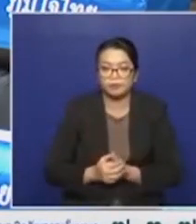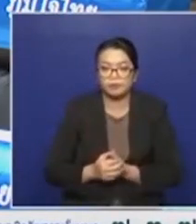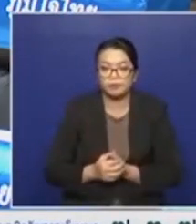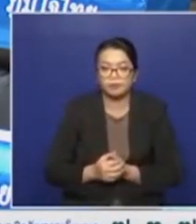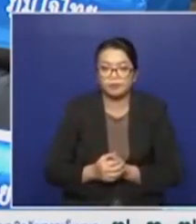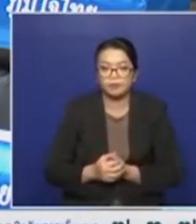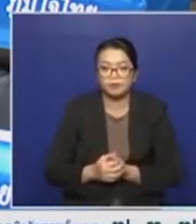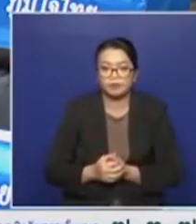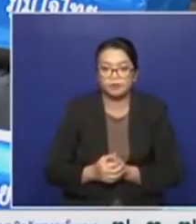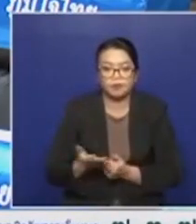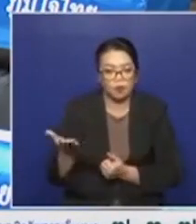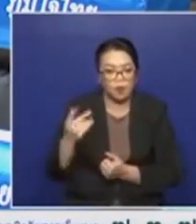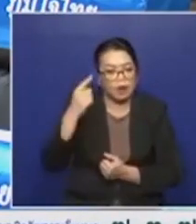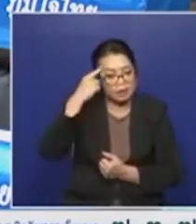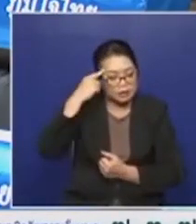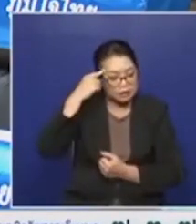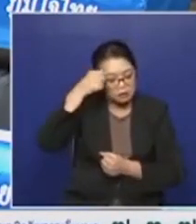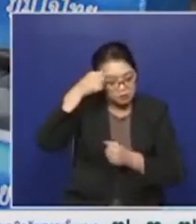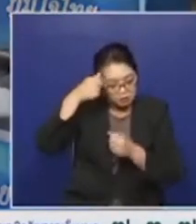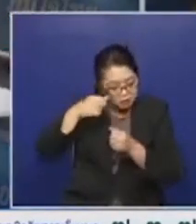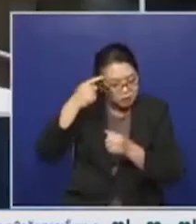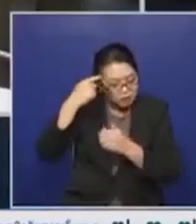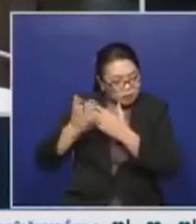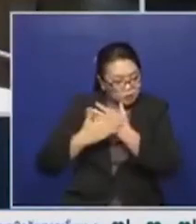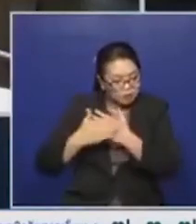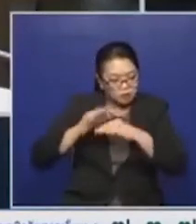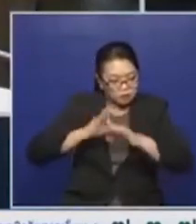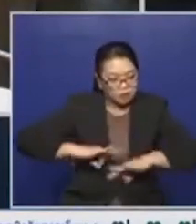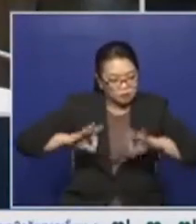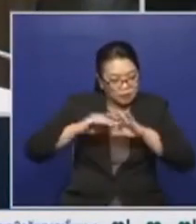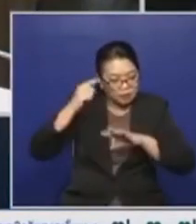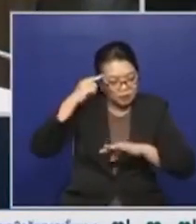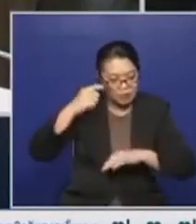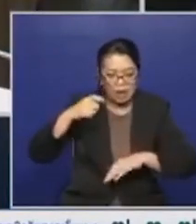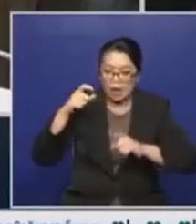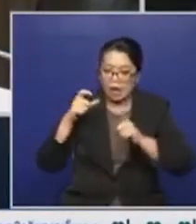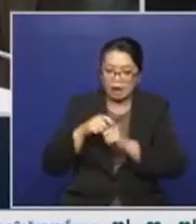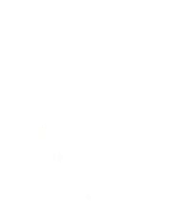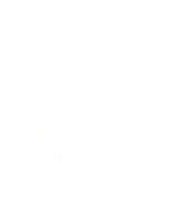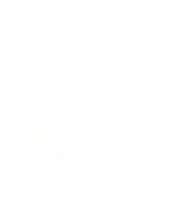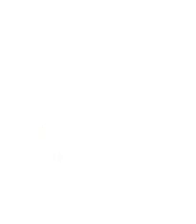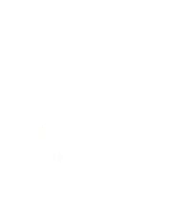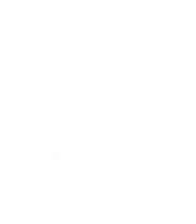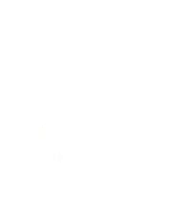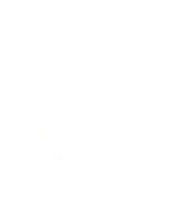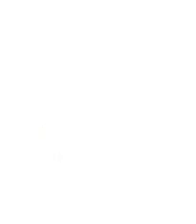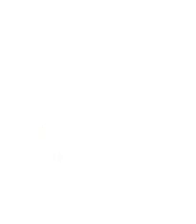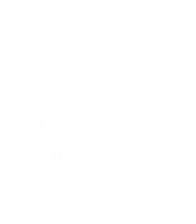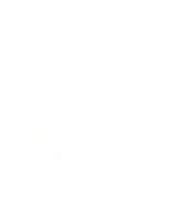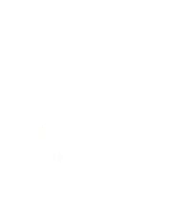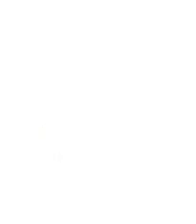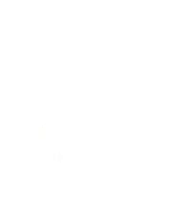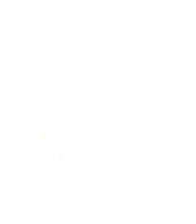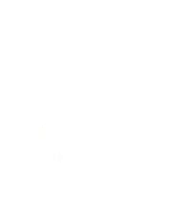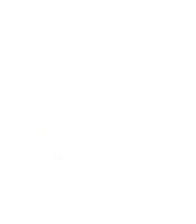ไม่ตัดสินใจใช้มโนธรรมสำนึกของพวกท่านให้มากที่สุดอย่าไปฟังคำสั่งใครครับขอบคุณครับม.ค